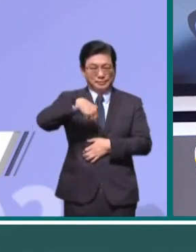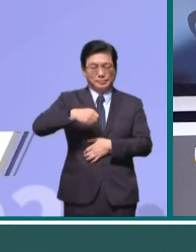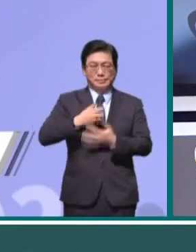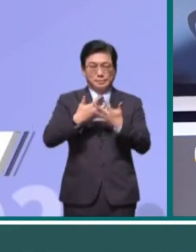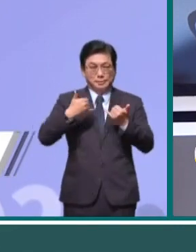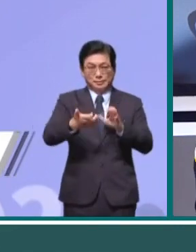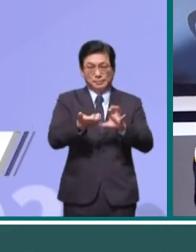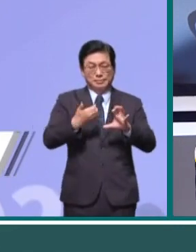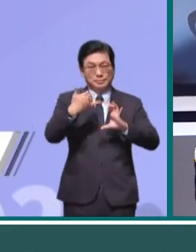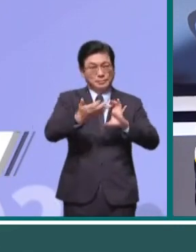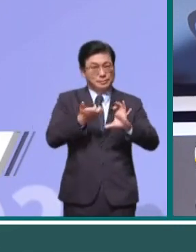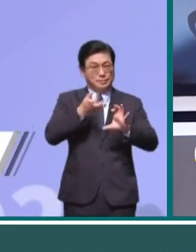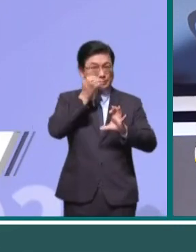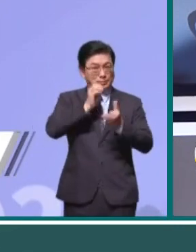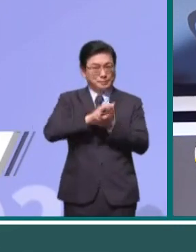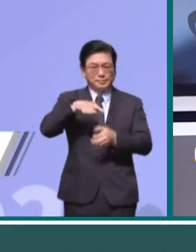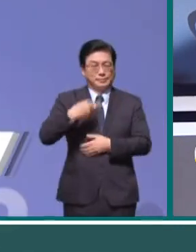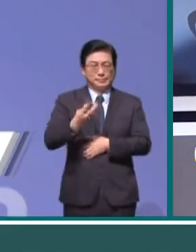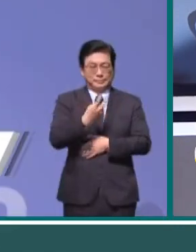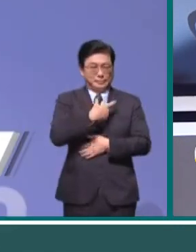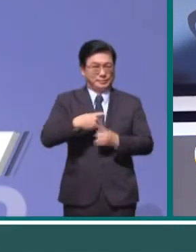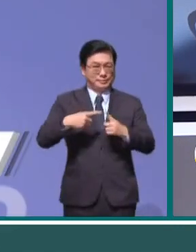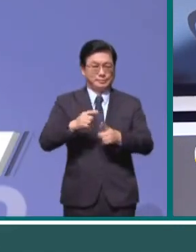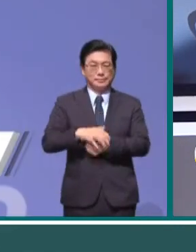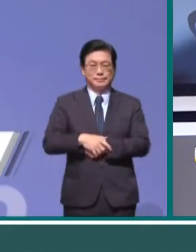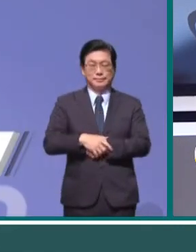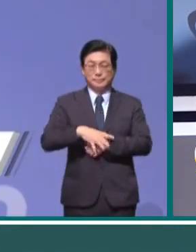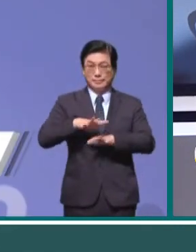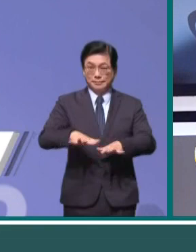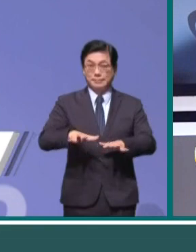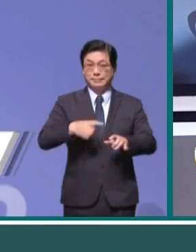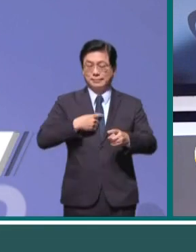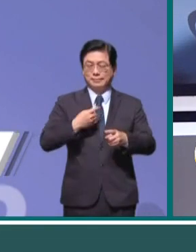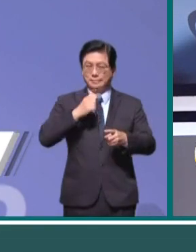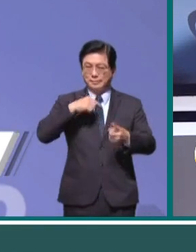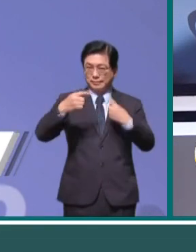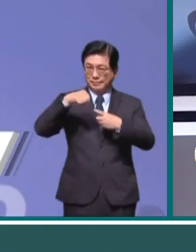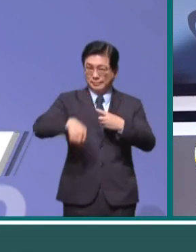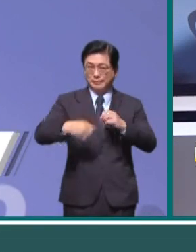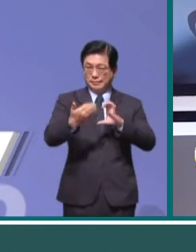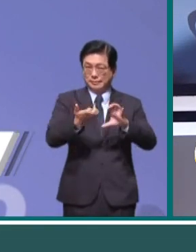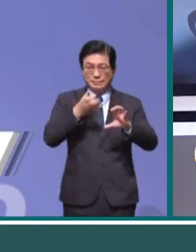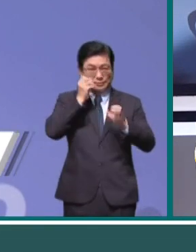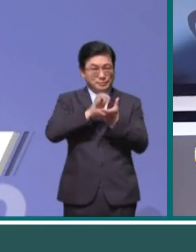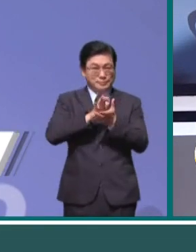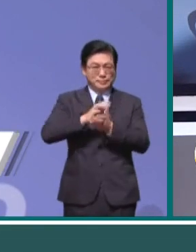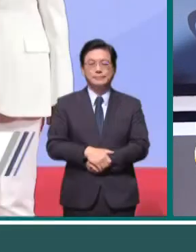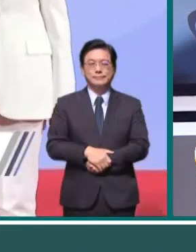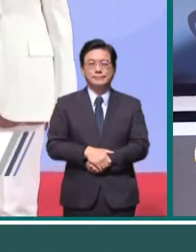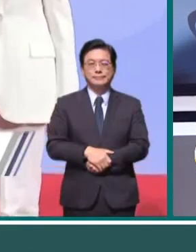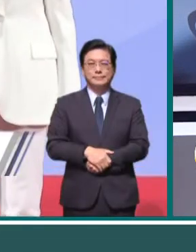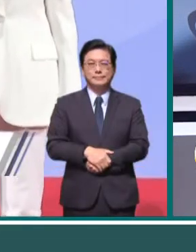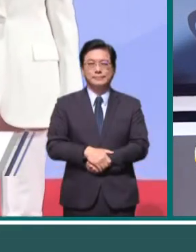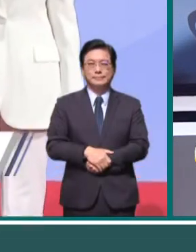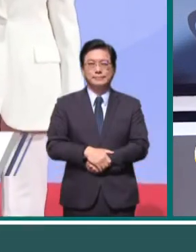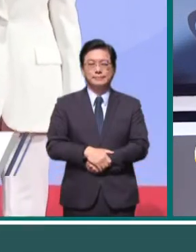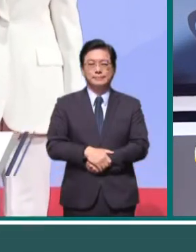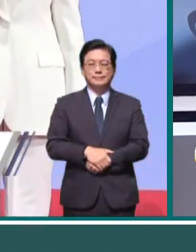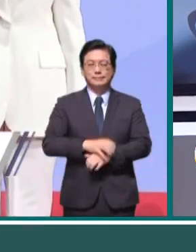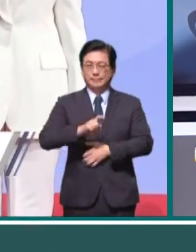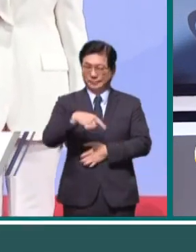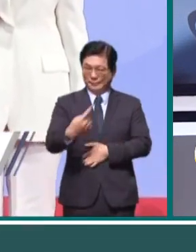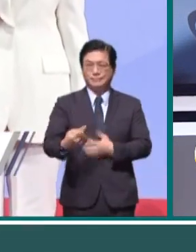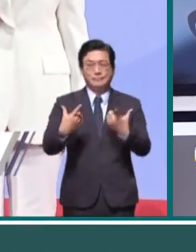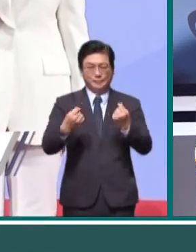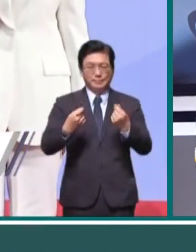们的政见，他们对于未来台北市的愿景规划是什么？那蒋万安给我的感觉是一直讲疫苗跟矽谷律